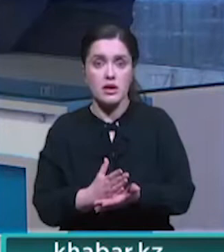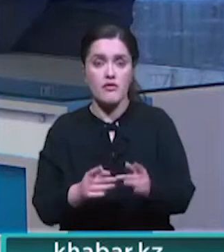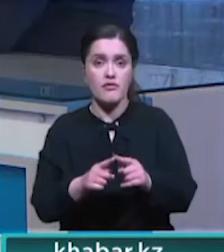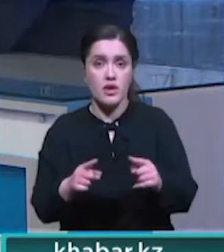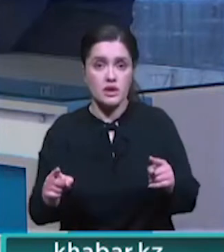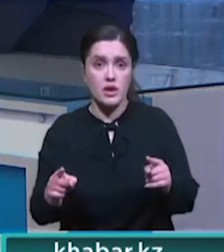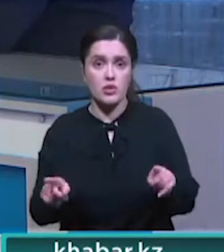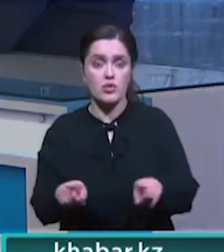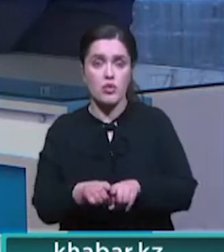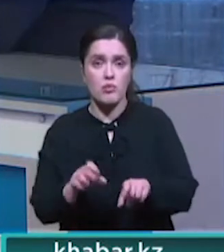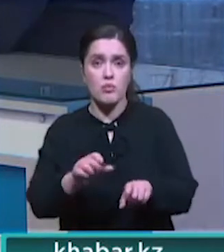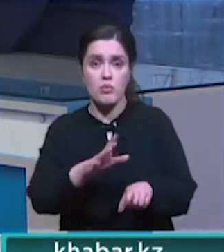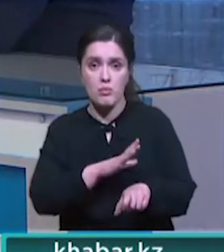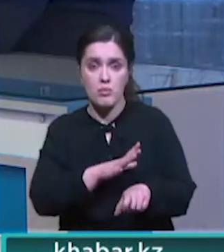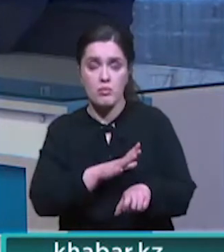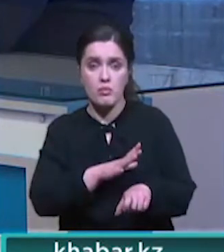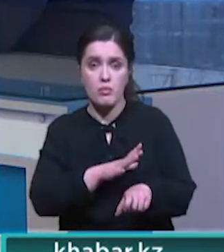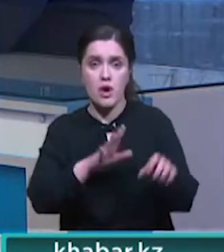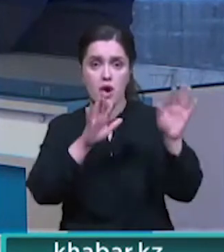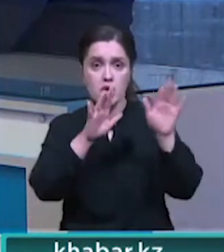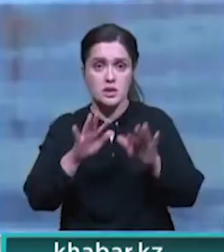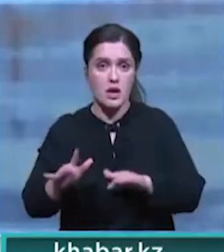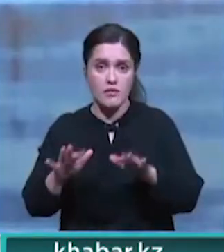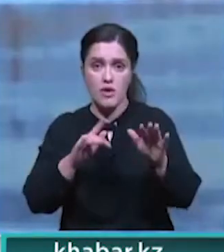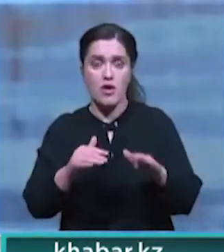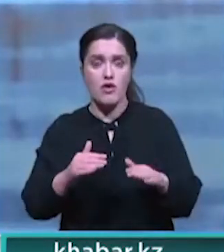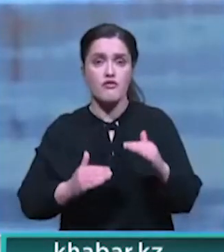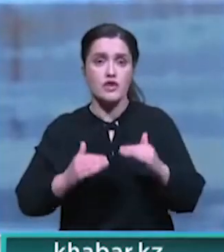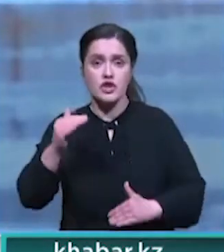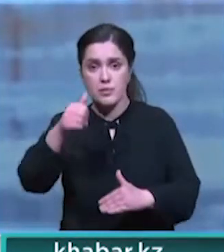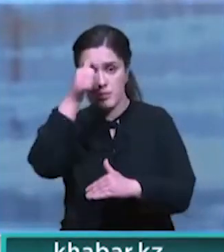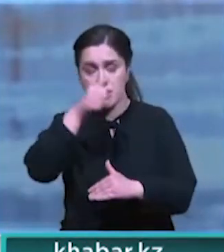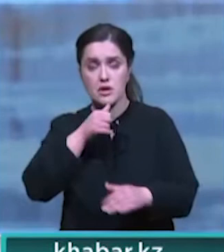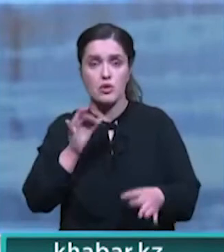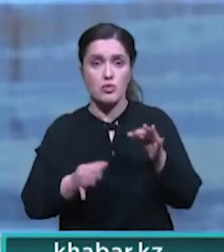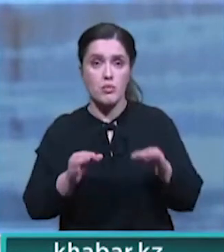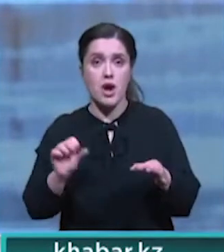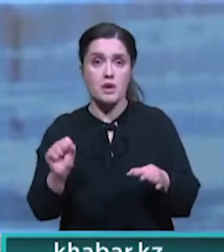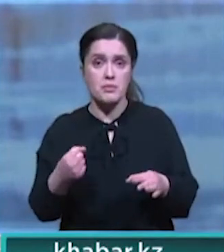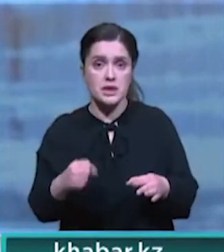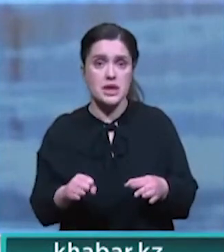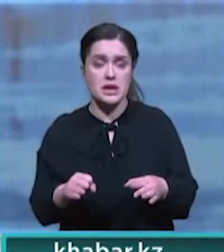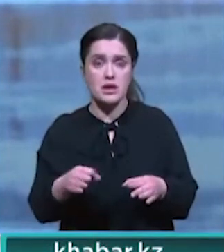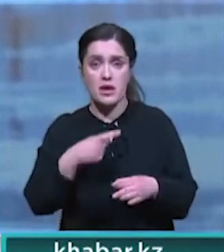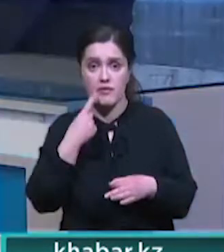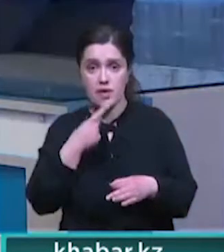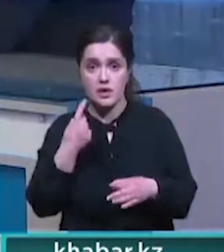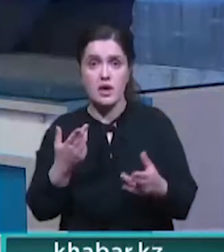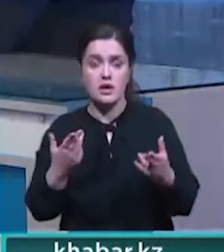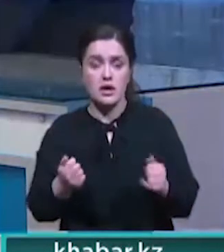месяца у нас также могут выпасть осадки выше месячных норм. По Атбасару, если конкретно говорить, да,